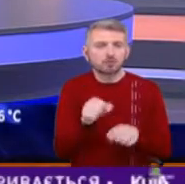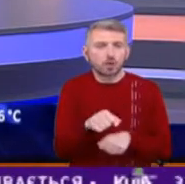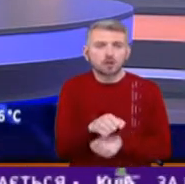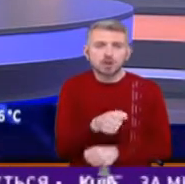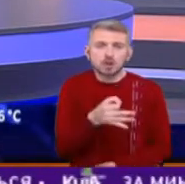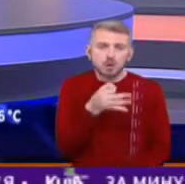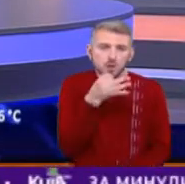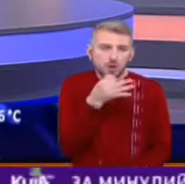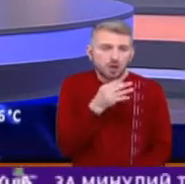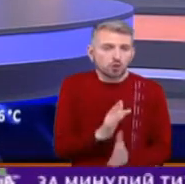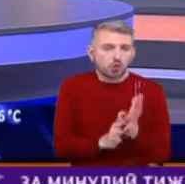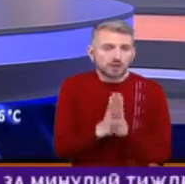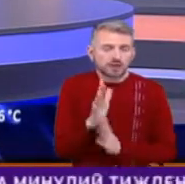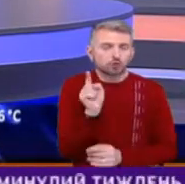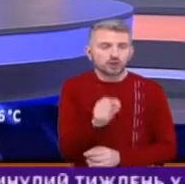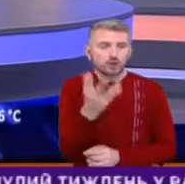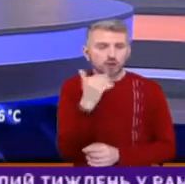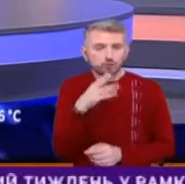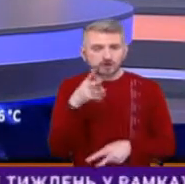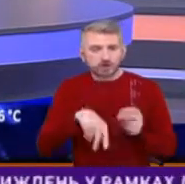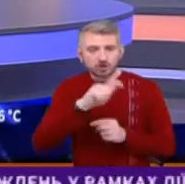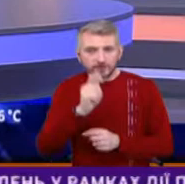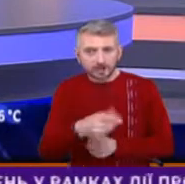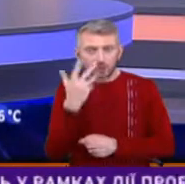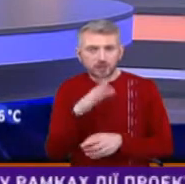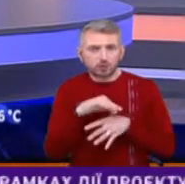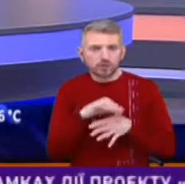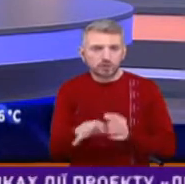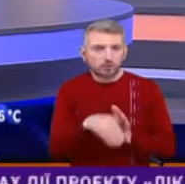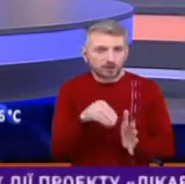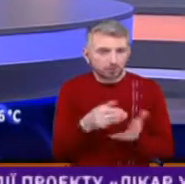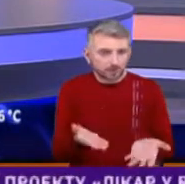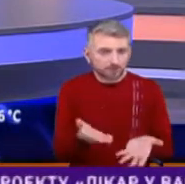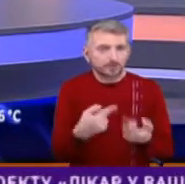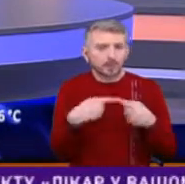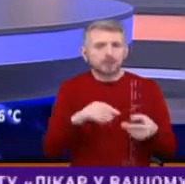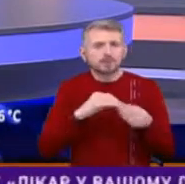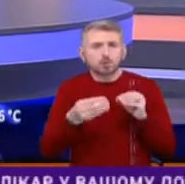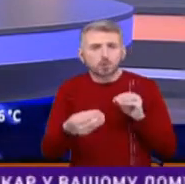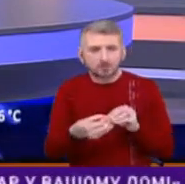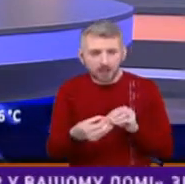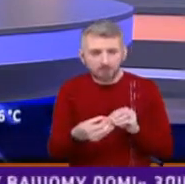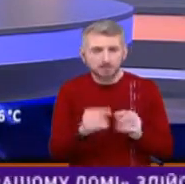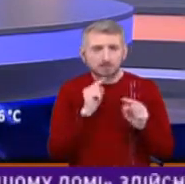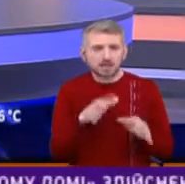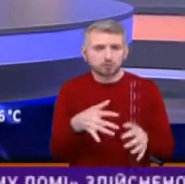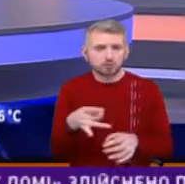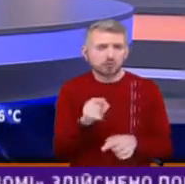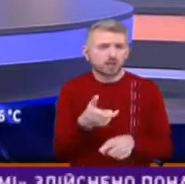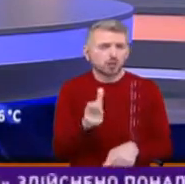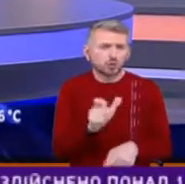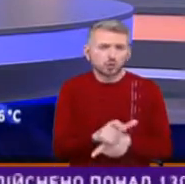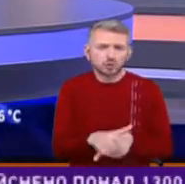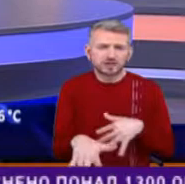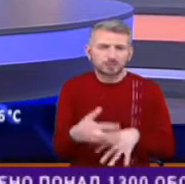лише тоді, коли буде закінчена війна і коли ми проведемо вибори. Бо інші проблеми парламентської республіки є те, що вона дуже вразлива для популізму.